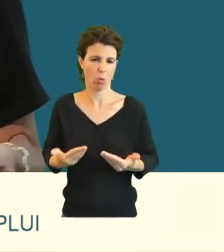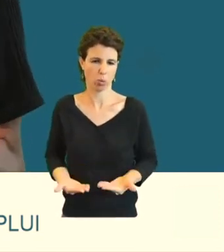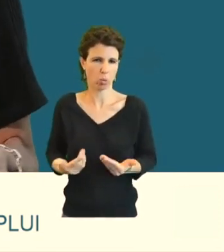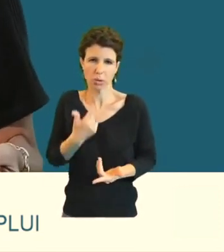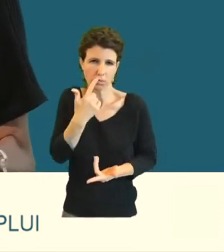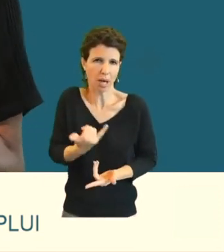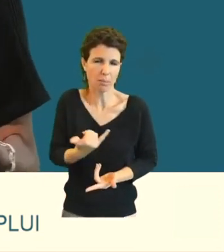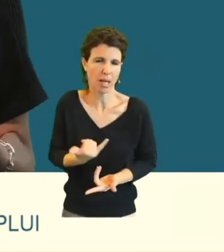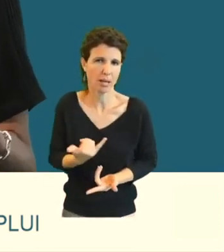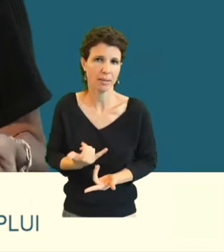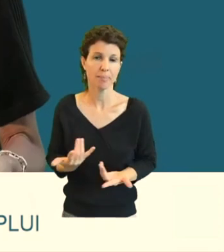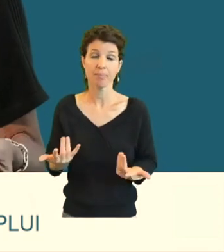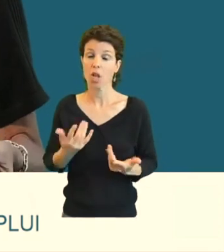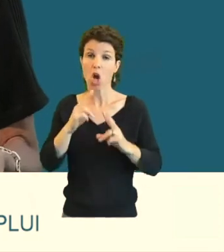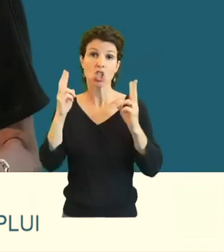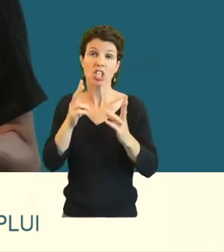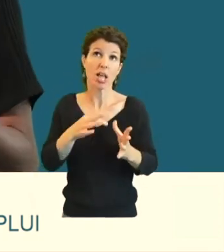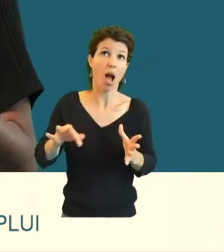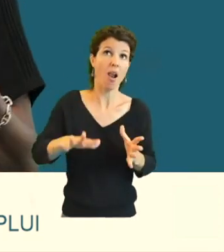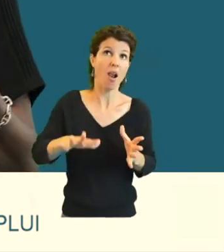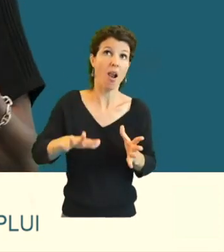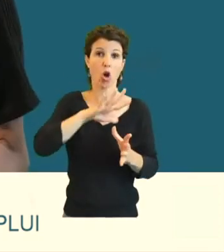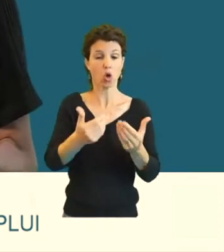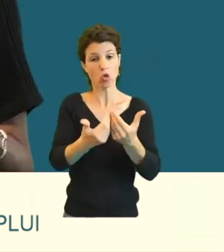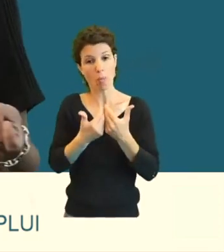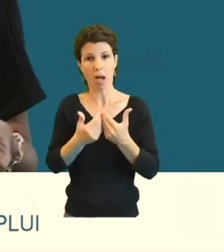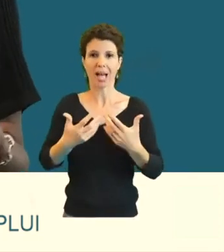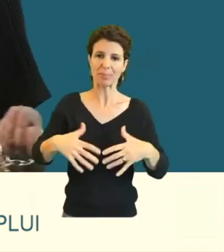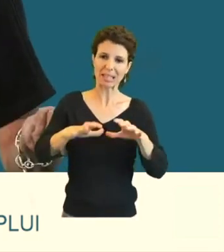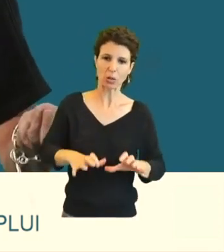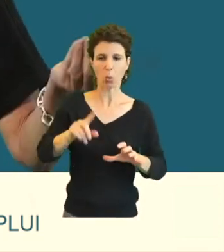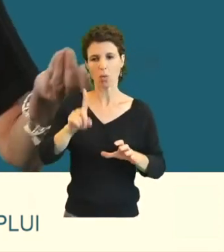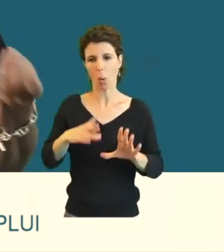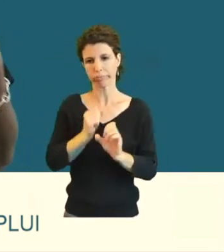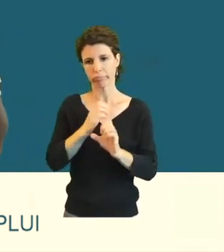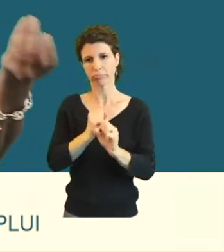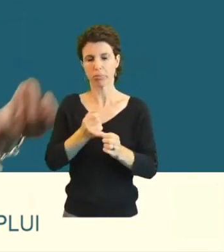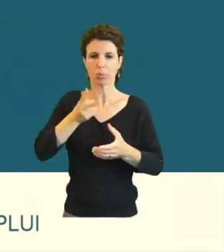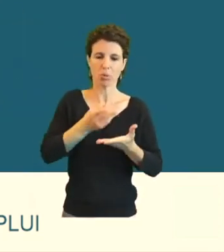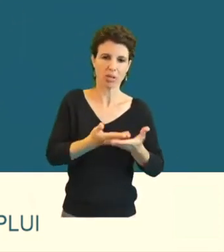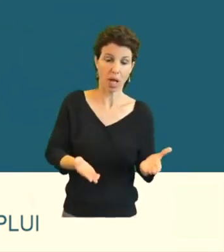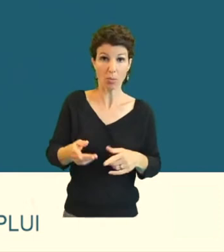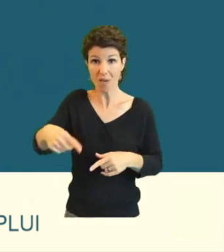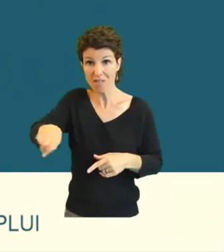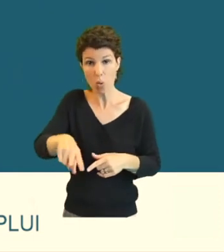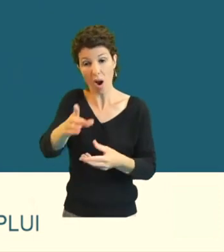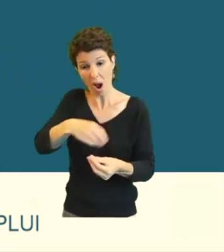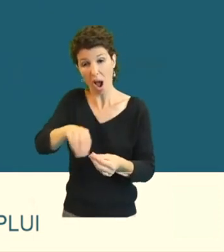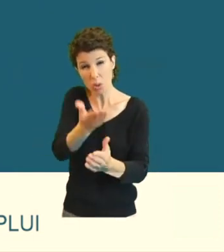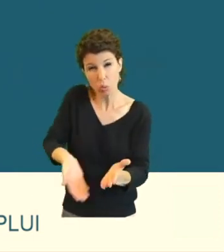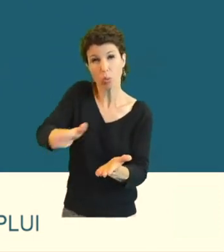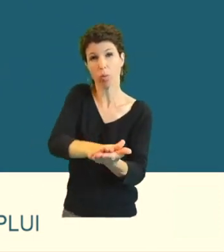Français, de manière générale, nous demandent une simplification et vous, vous rajoutez une couche supplémentaire. C'est la raison de notre